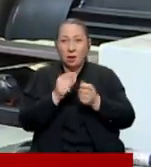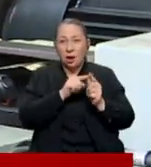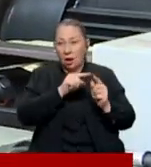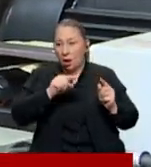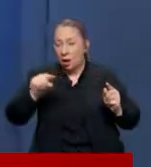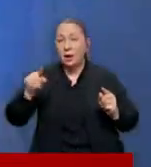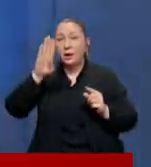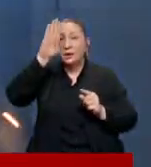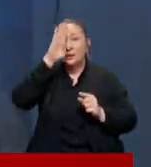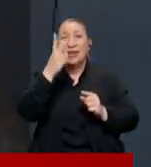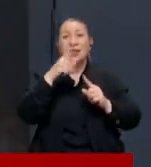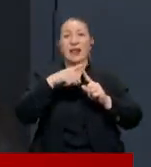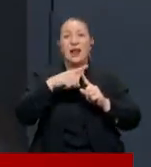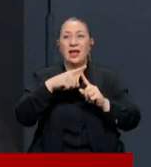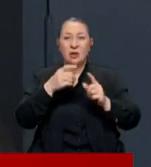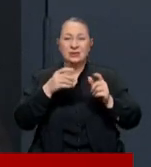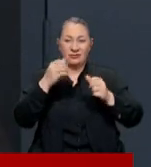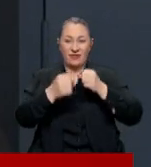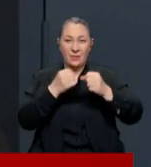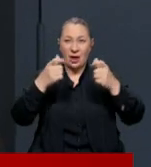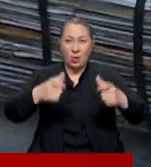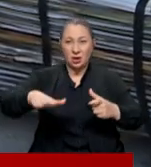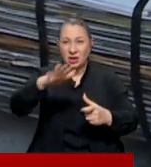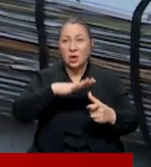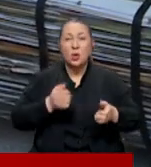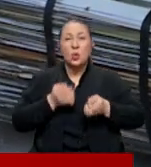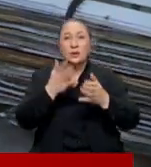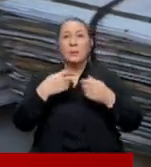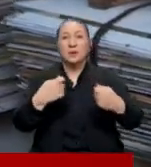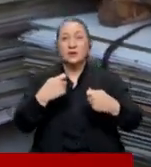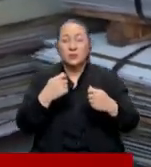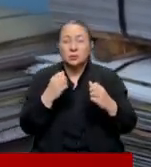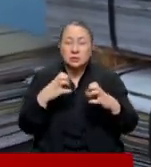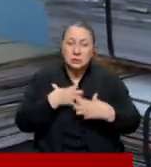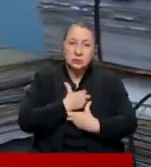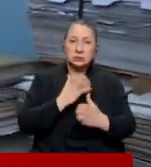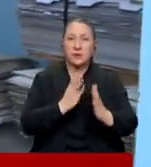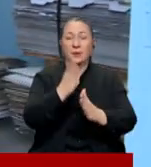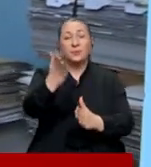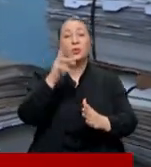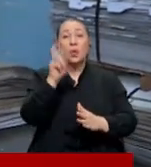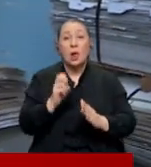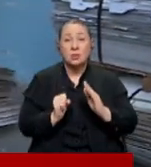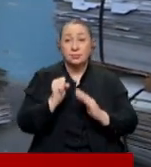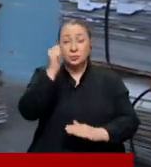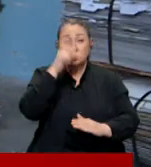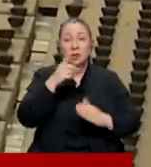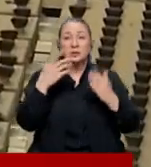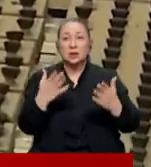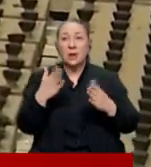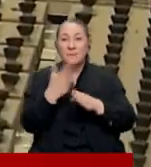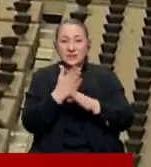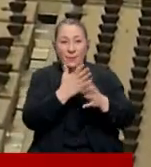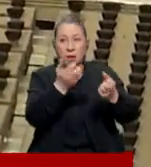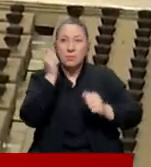uzanıyor. İstanbul'da iki telli organize sanayi bölgesinde de üretim maliyet yükünün gölgesinde devam ediyor. Dövizdeki artış nedeniyle zaten ham